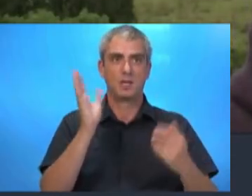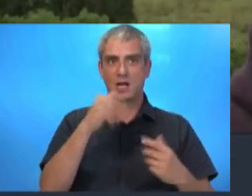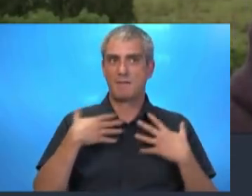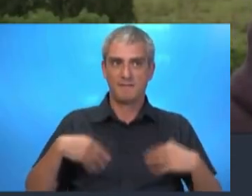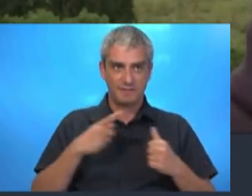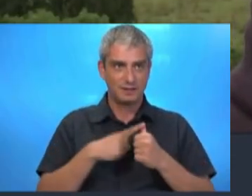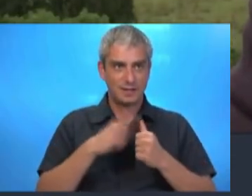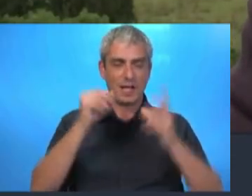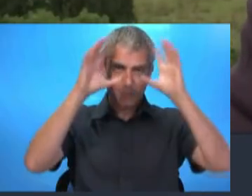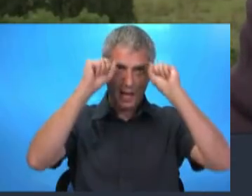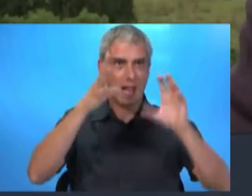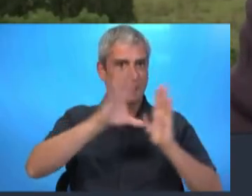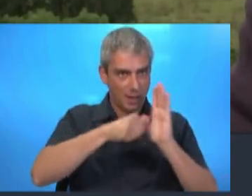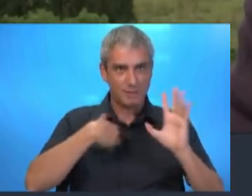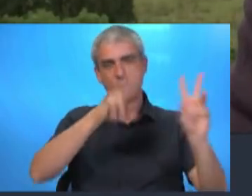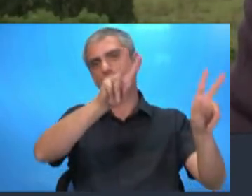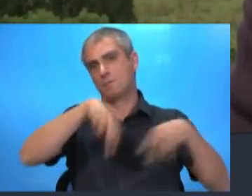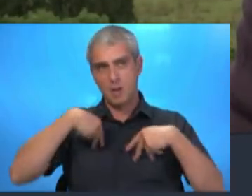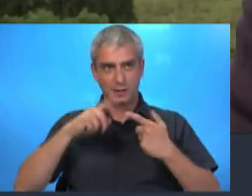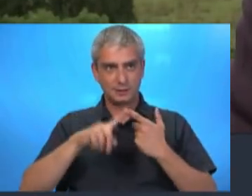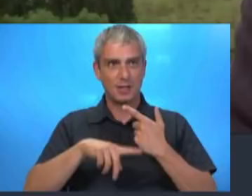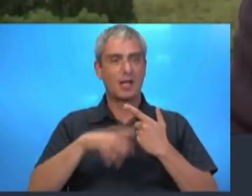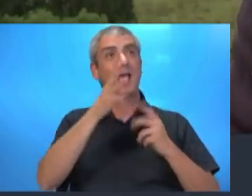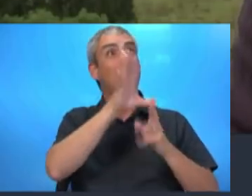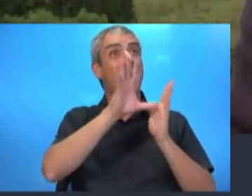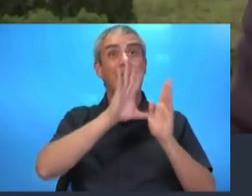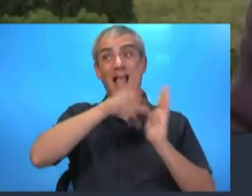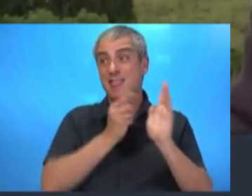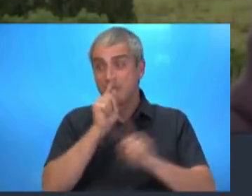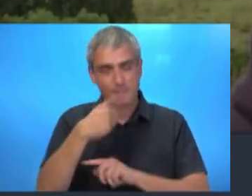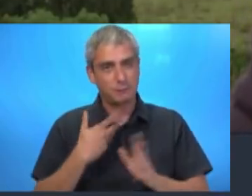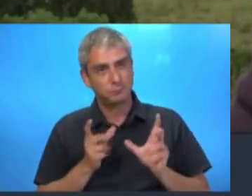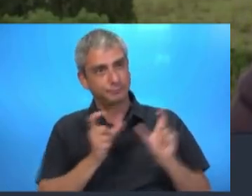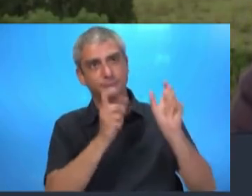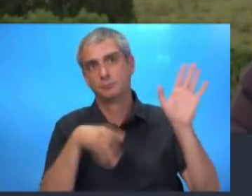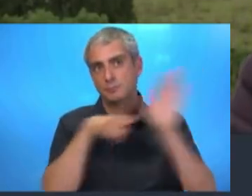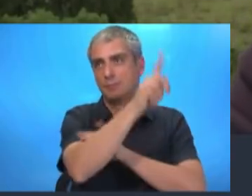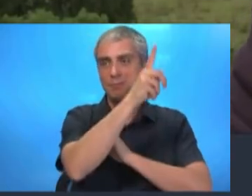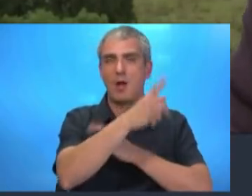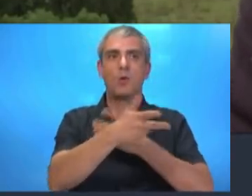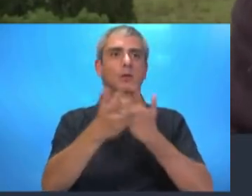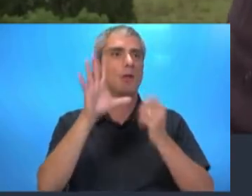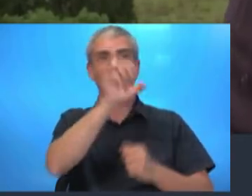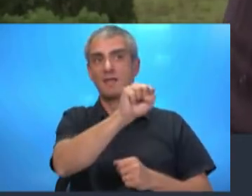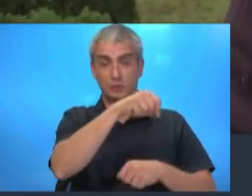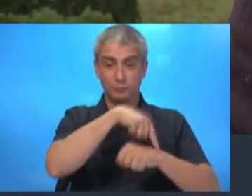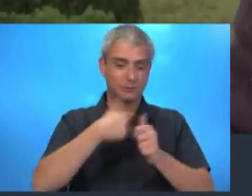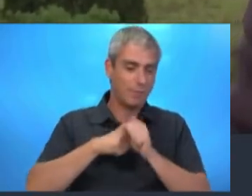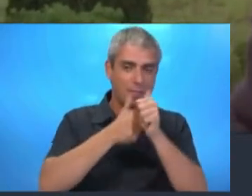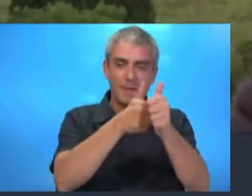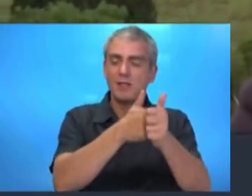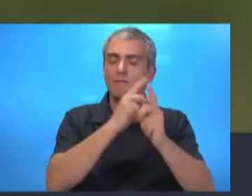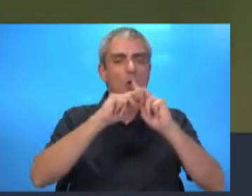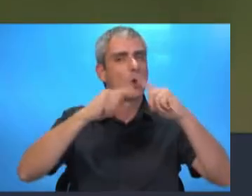גם החזרנו עגלים שגנבו, וגם הברחנו גנבים, תפסנו אותם תוך כדי מרדף, כל